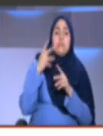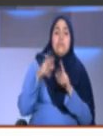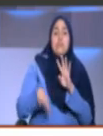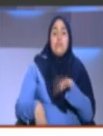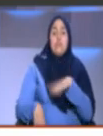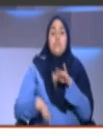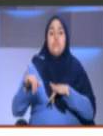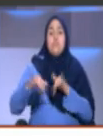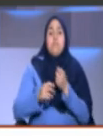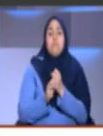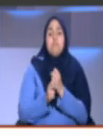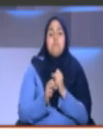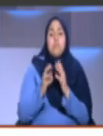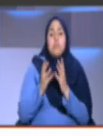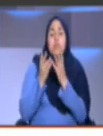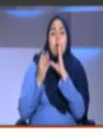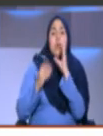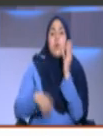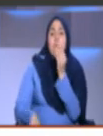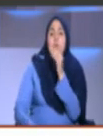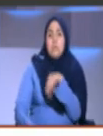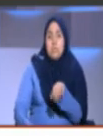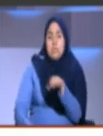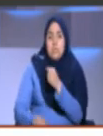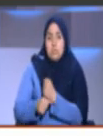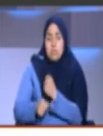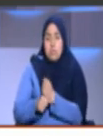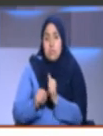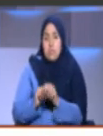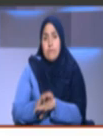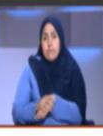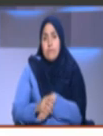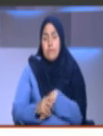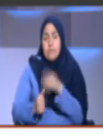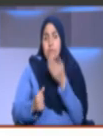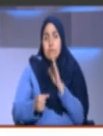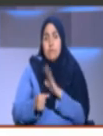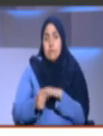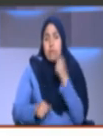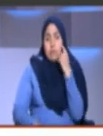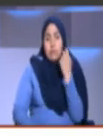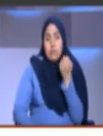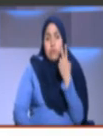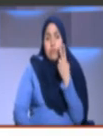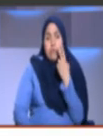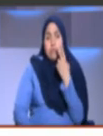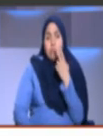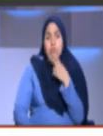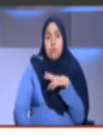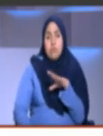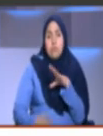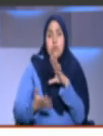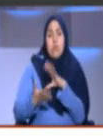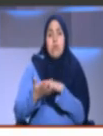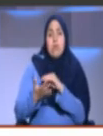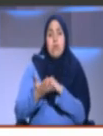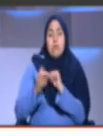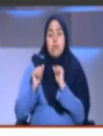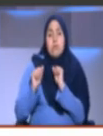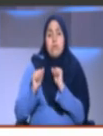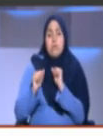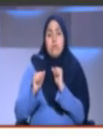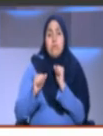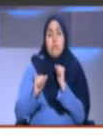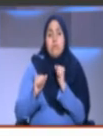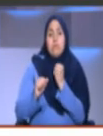الحقيقة المشروعات التنموية الكبرى تعكس رؤية استراتيجية للحقيقة لتنمية وتعمير